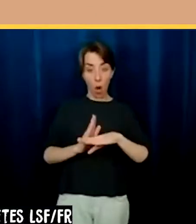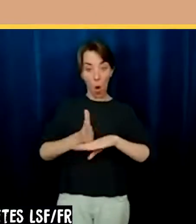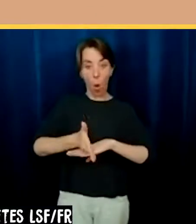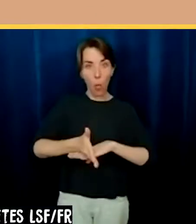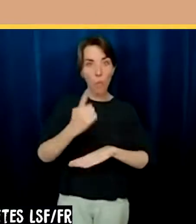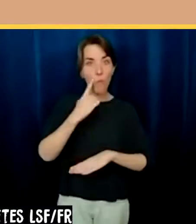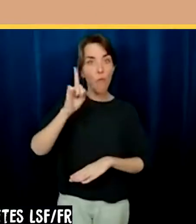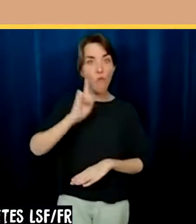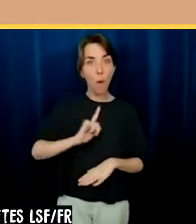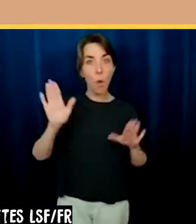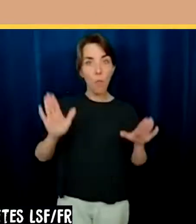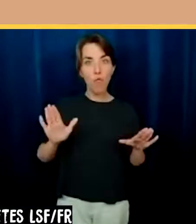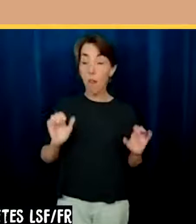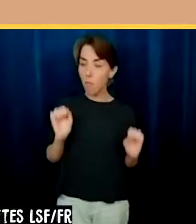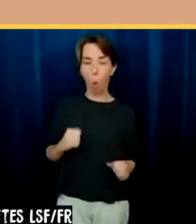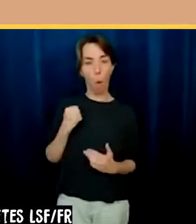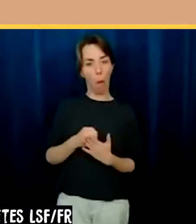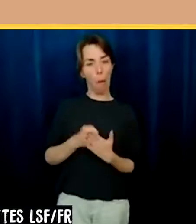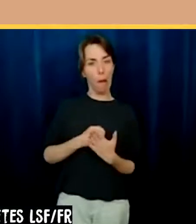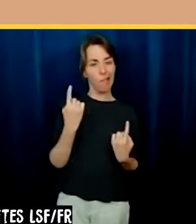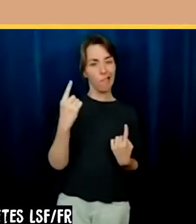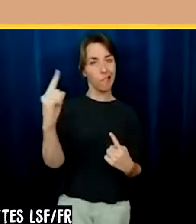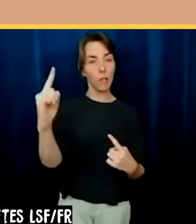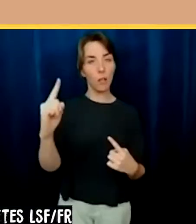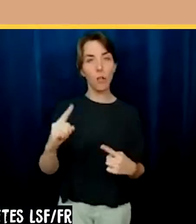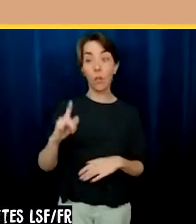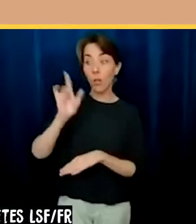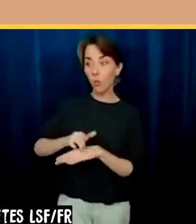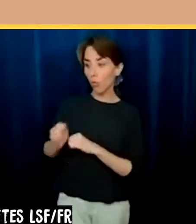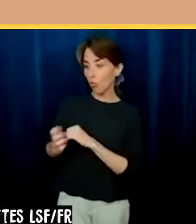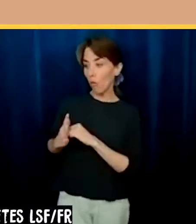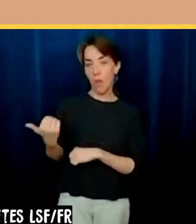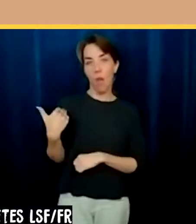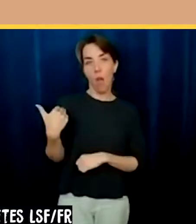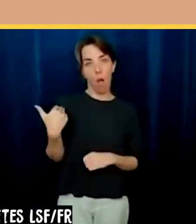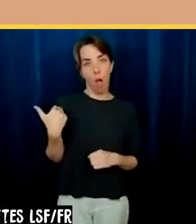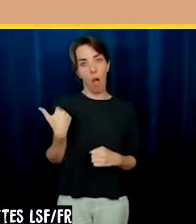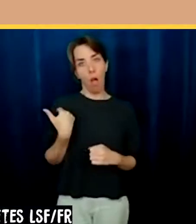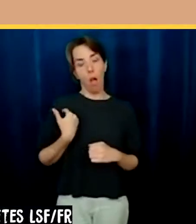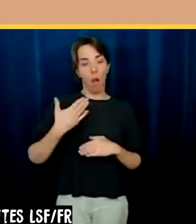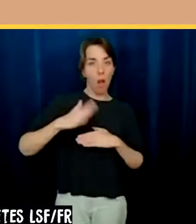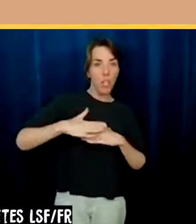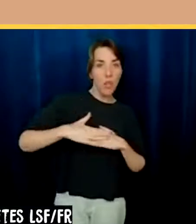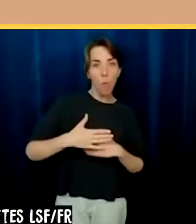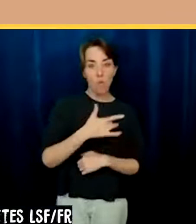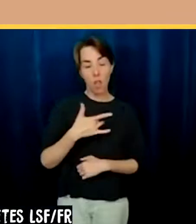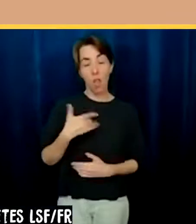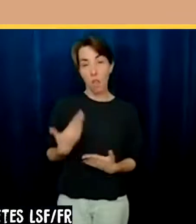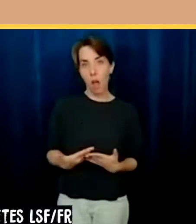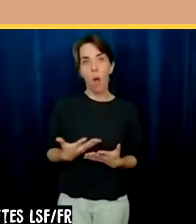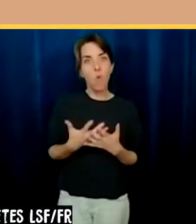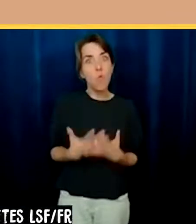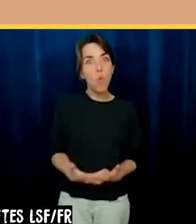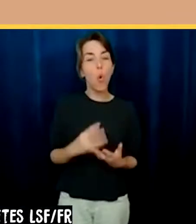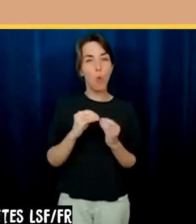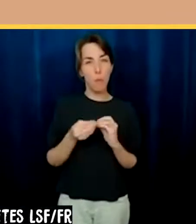du combattant parfois. On l'a vu là avec cette période de Covid, de confinement et de restrictions sanitaires, que ce problème était vraiment important. Et